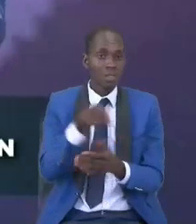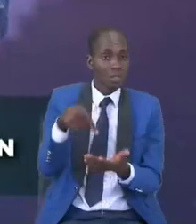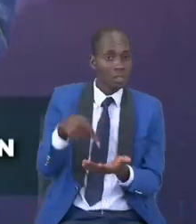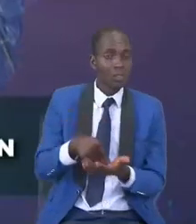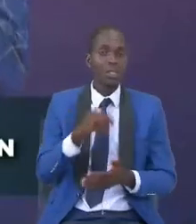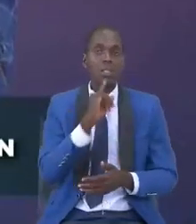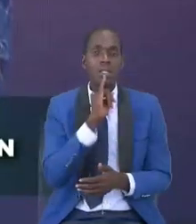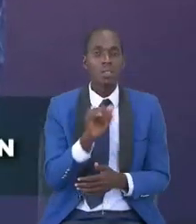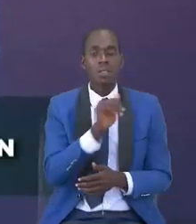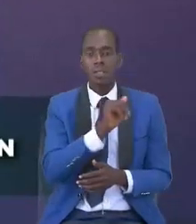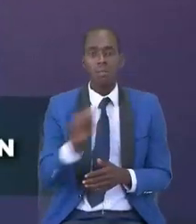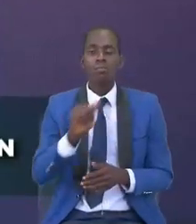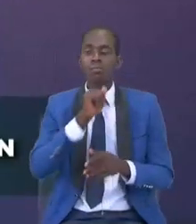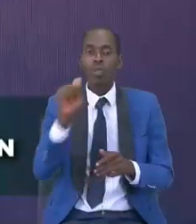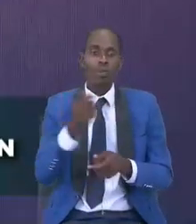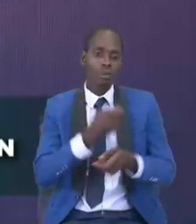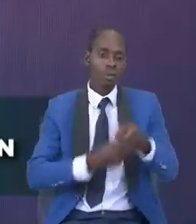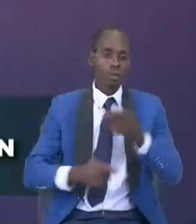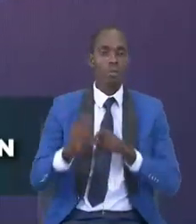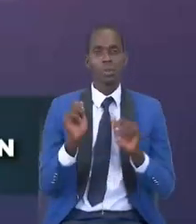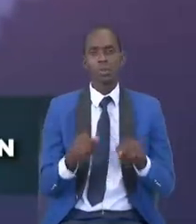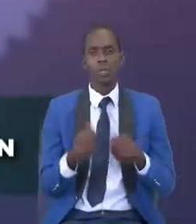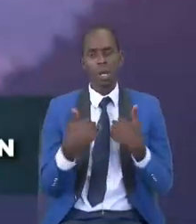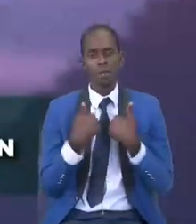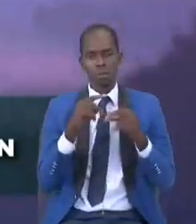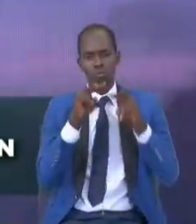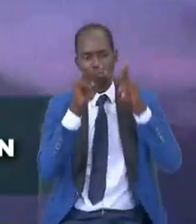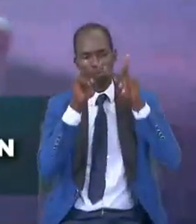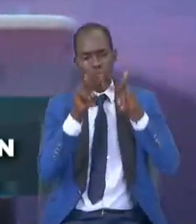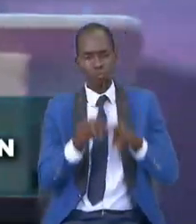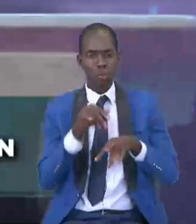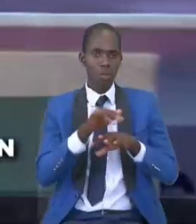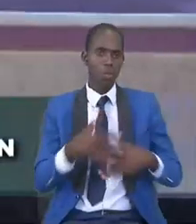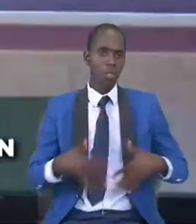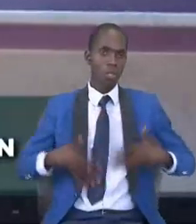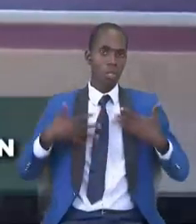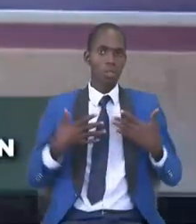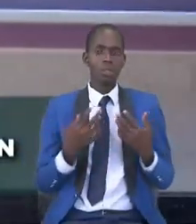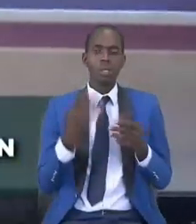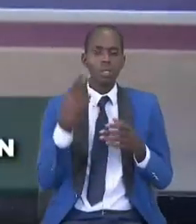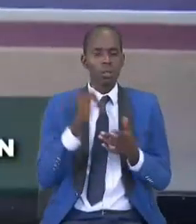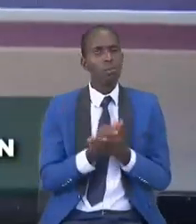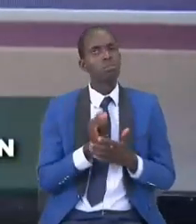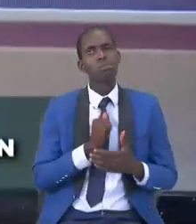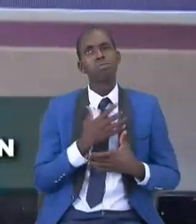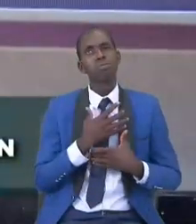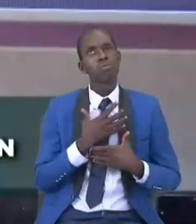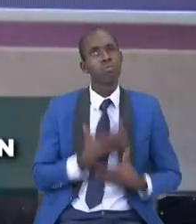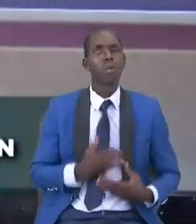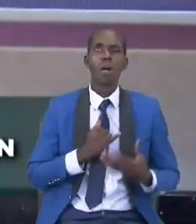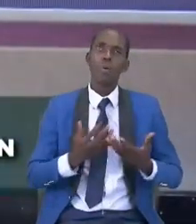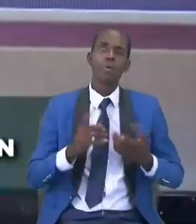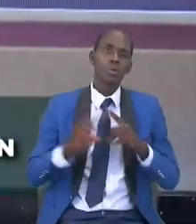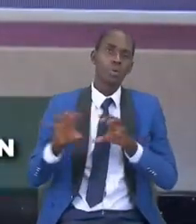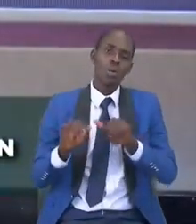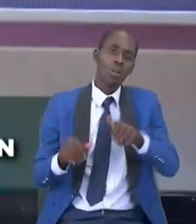devoir. Ceci est irremplaçable. Est-ce que tu regardes ta vie, tu fais quelque chose maintenant? Oh, je